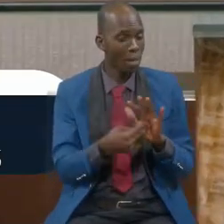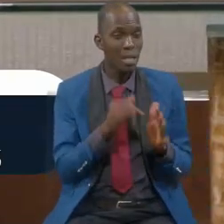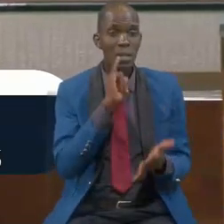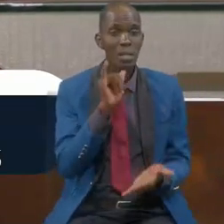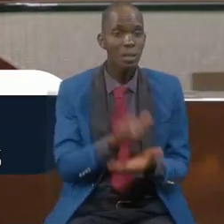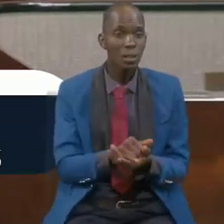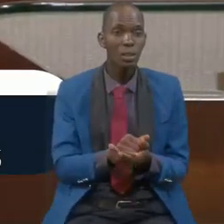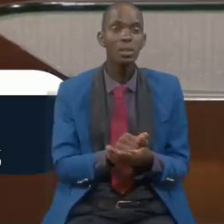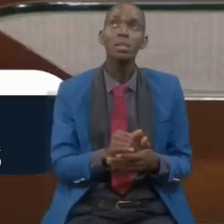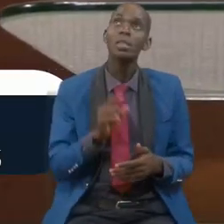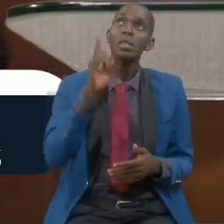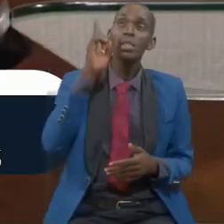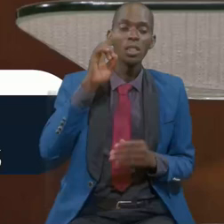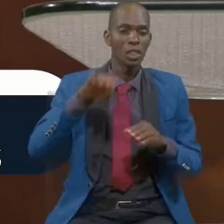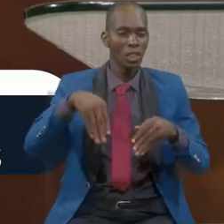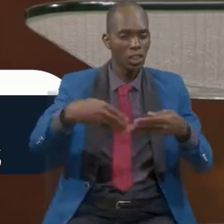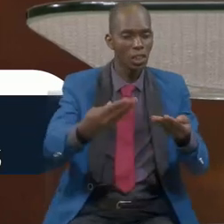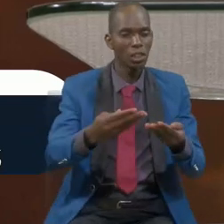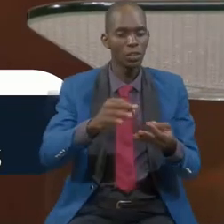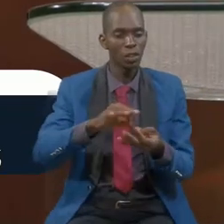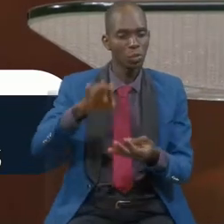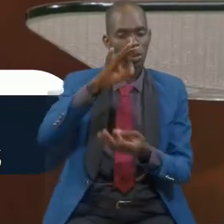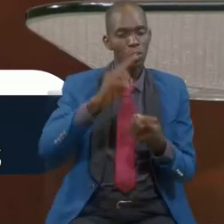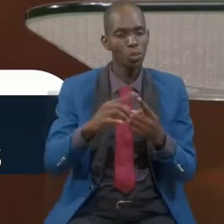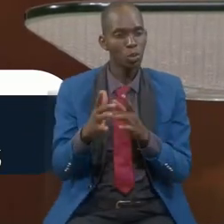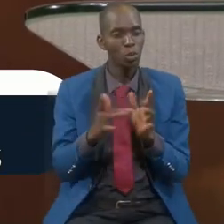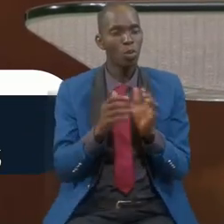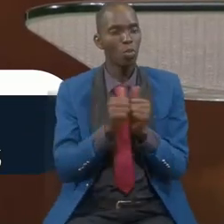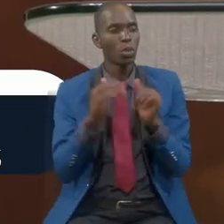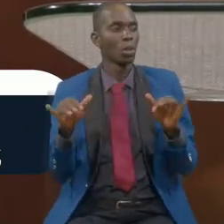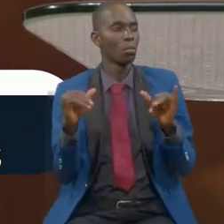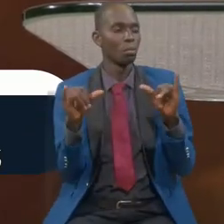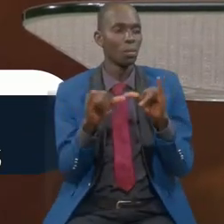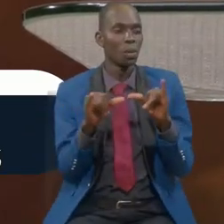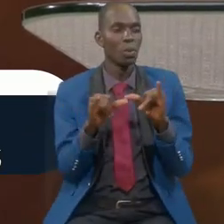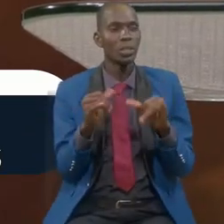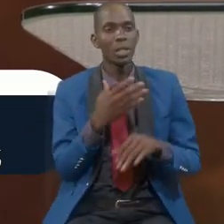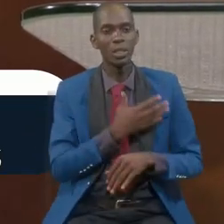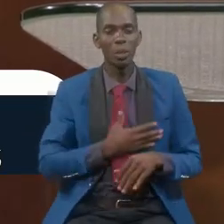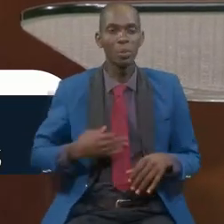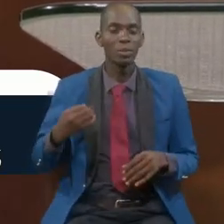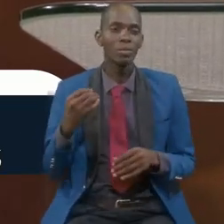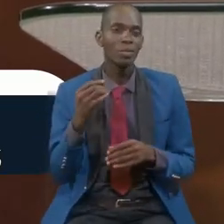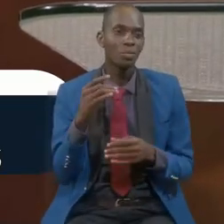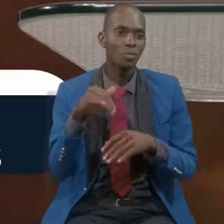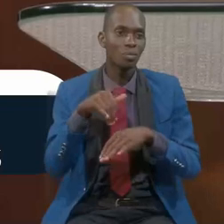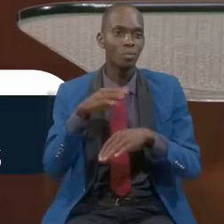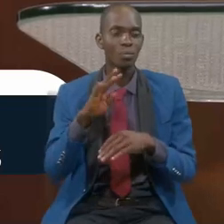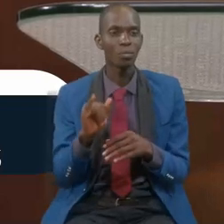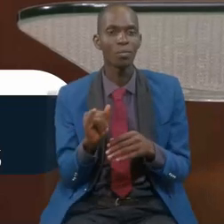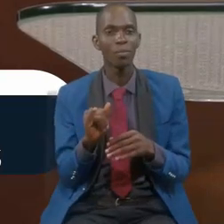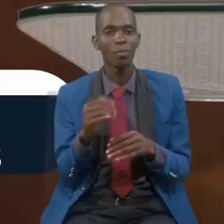que il lui a donné l'esprit sans mesure. Envoyé par Dieu,